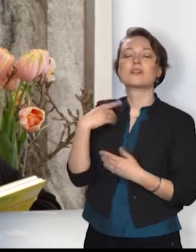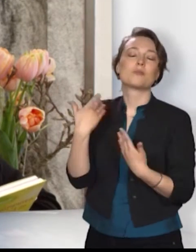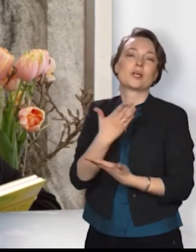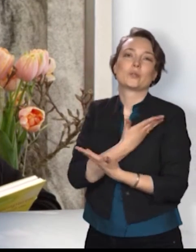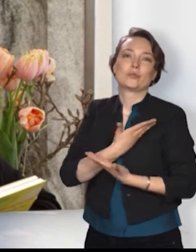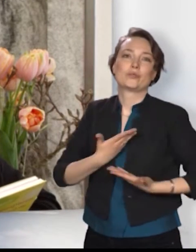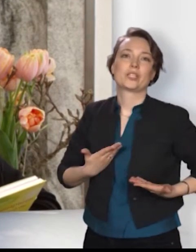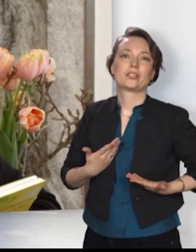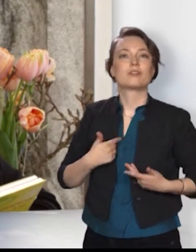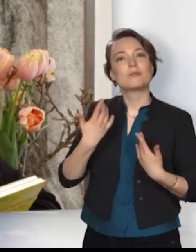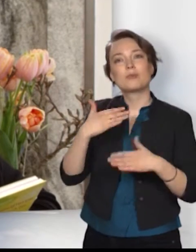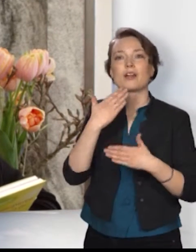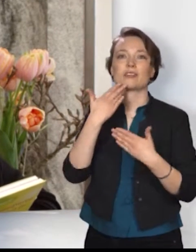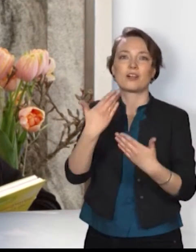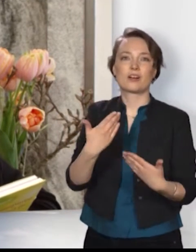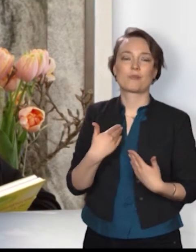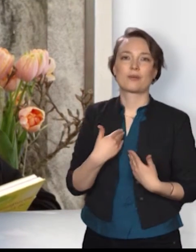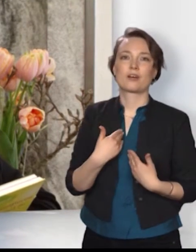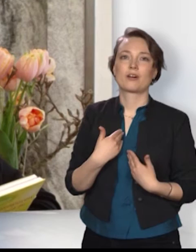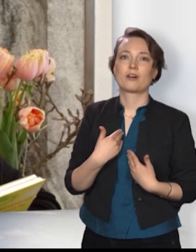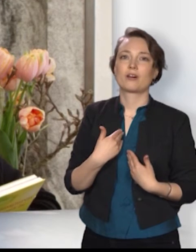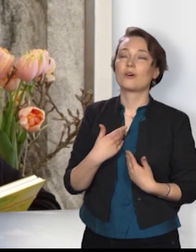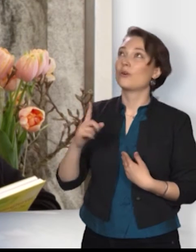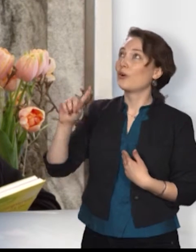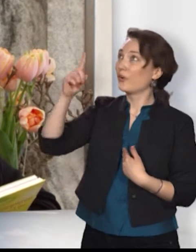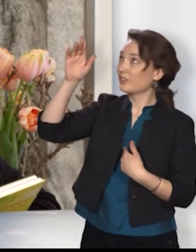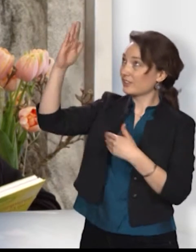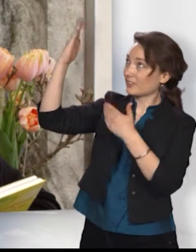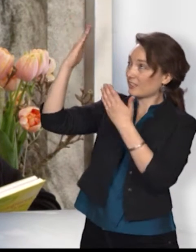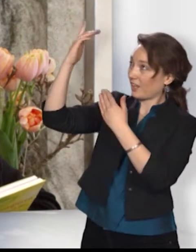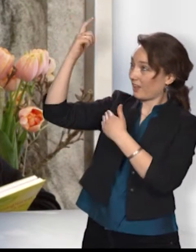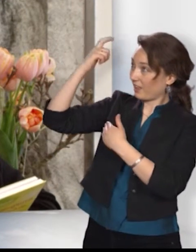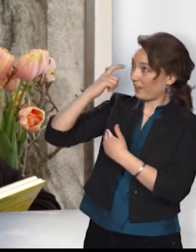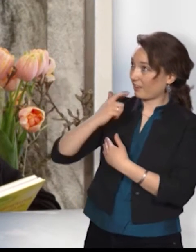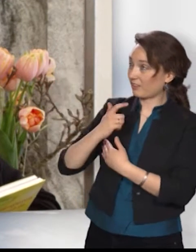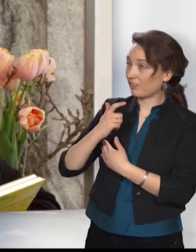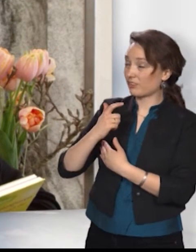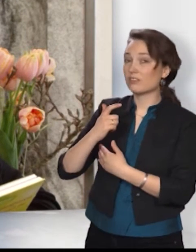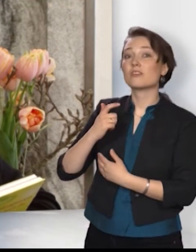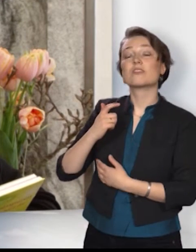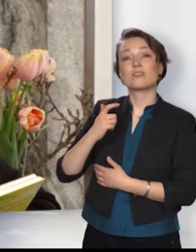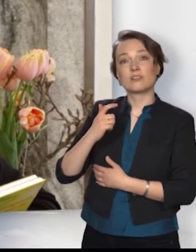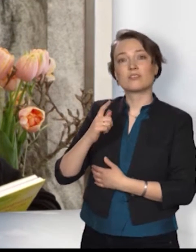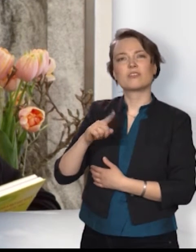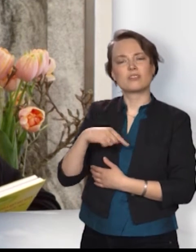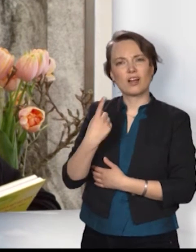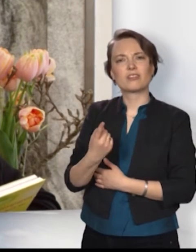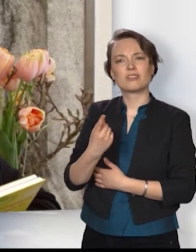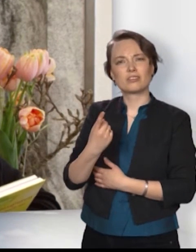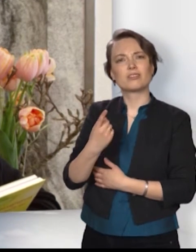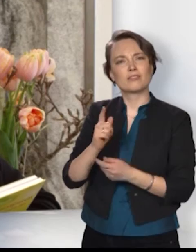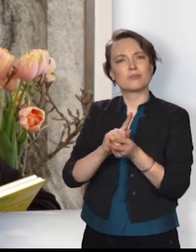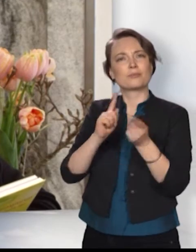dankbarer. Unter dem Segen des Höchsten geraten wir unter das seltsame Gesetz, das